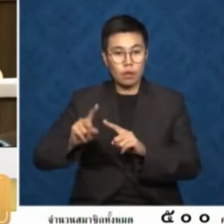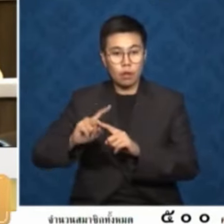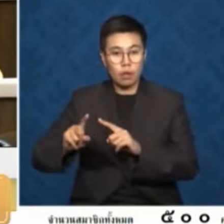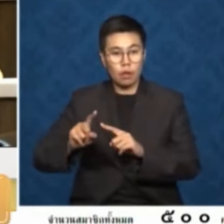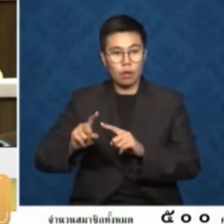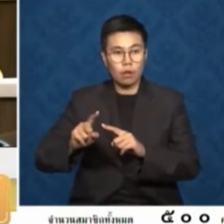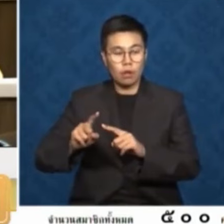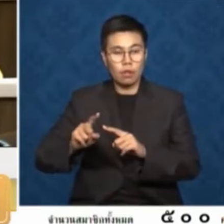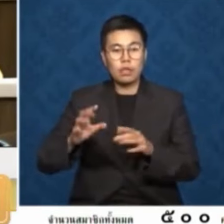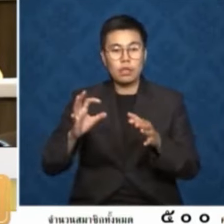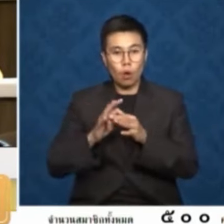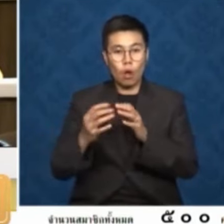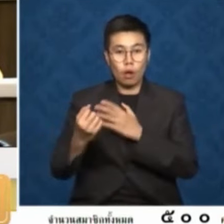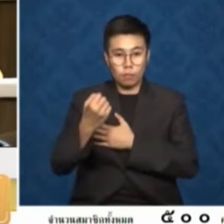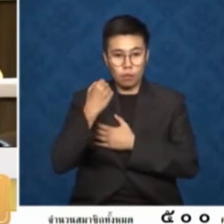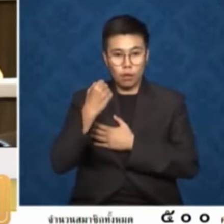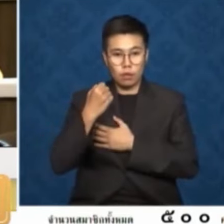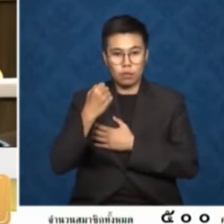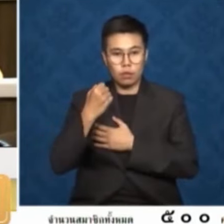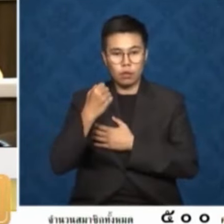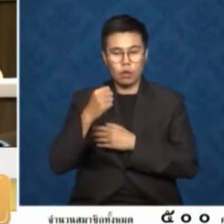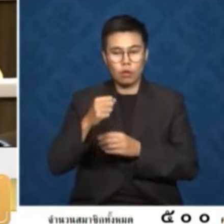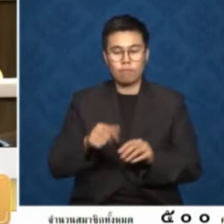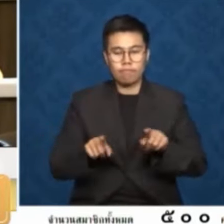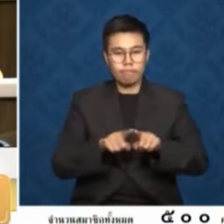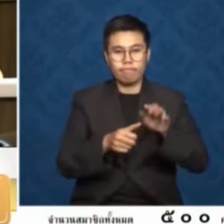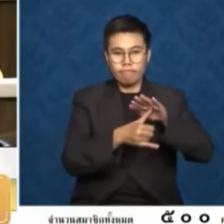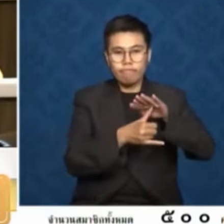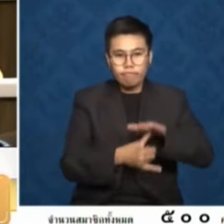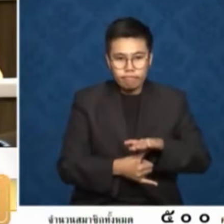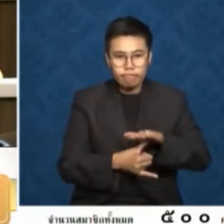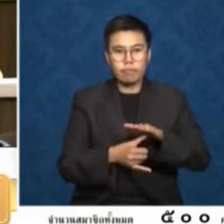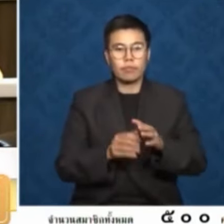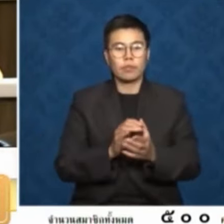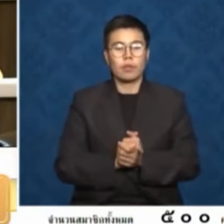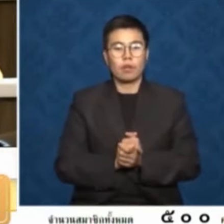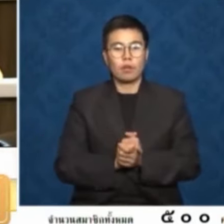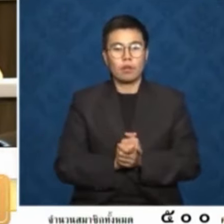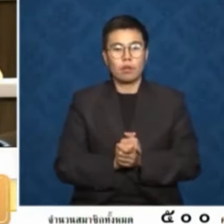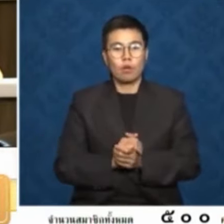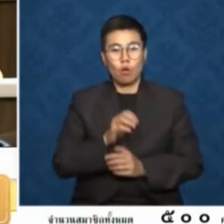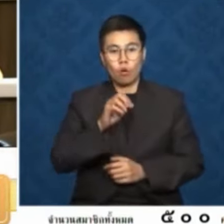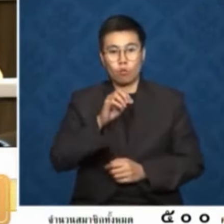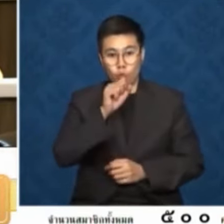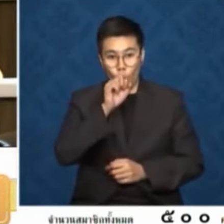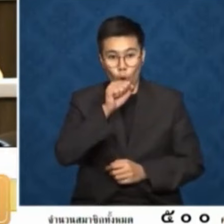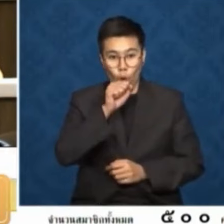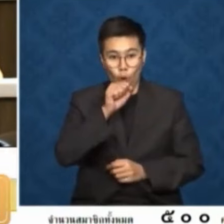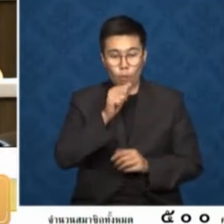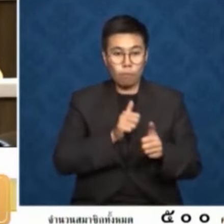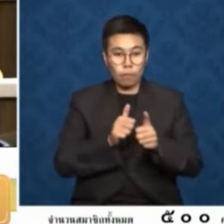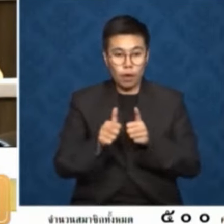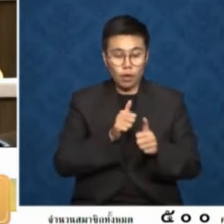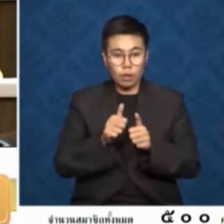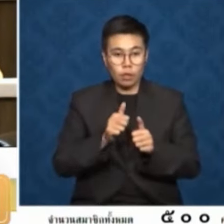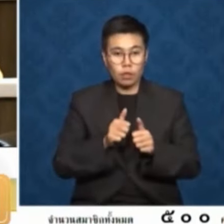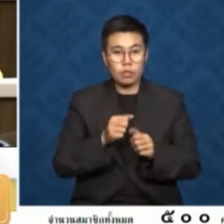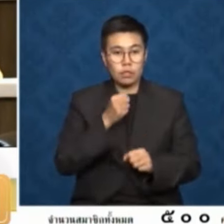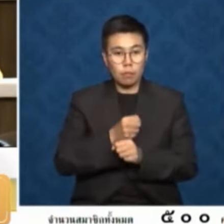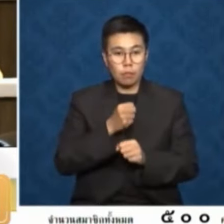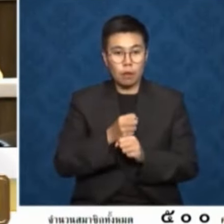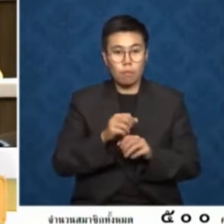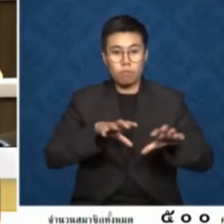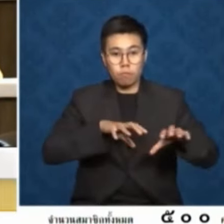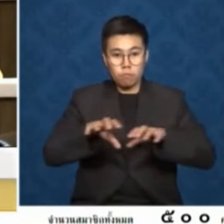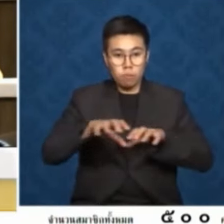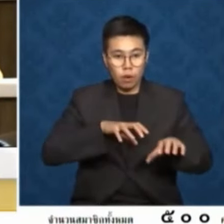ที่การกระจายอำนาจมันถูกบั่นทอนไปการสอบแข่งขันคัดเลือกข้าราชการพนักงานท้องถิ่นสายงานบ